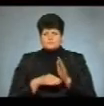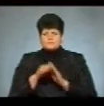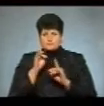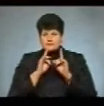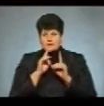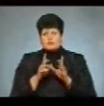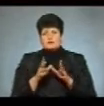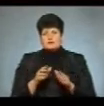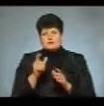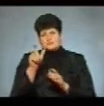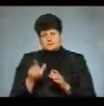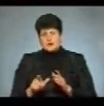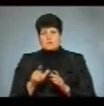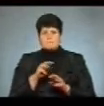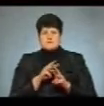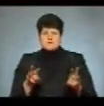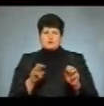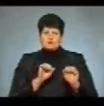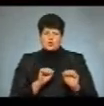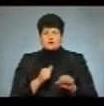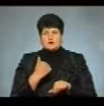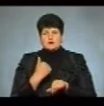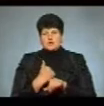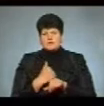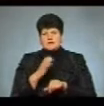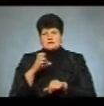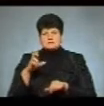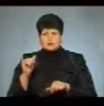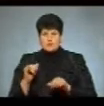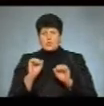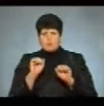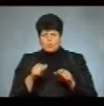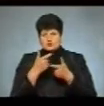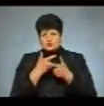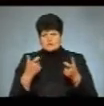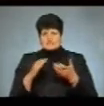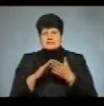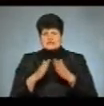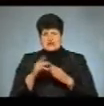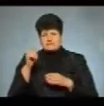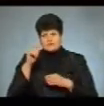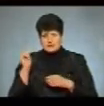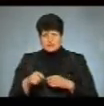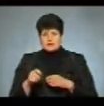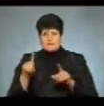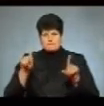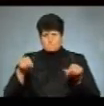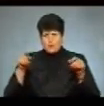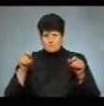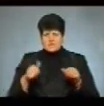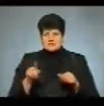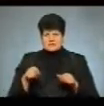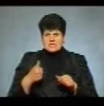міністра оборони та голови СБУ. За підтримки Верховної Ради може оголосити стан війни, мобілізацію чи воєнний